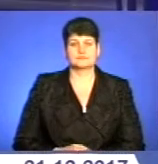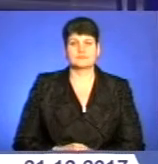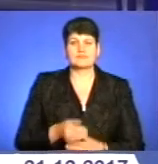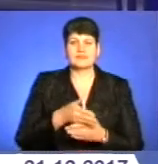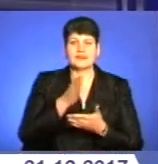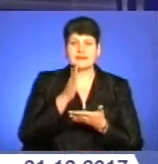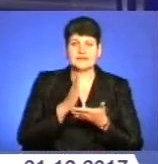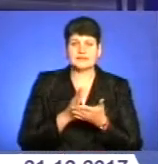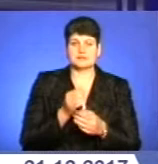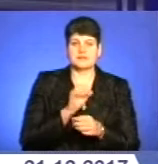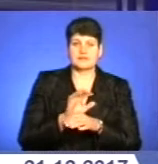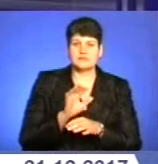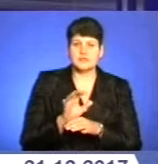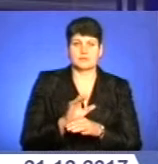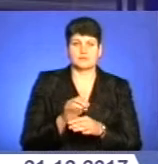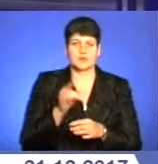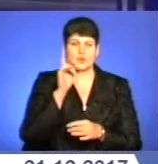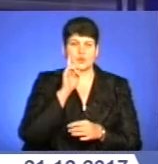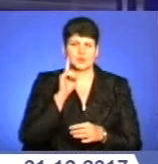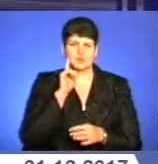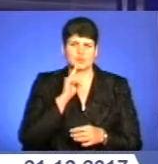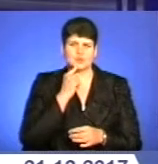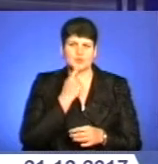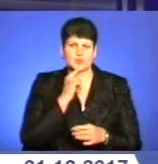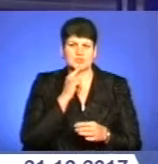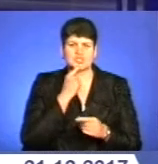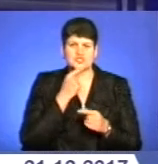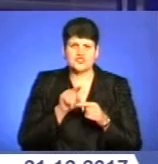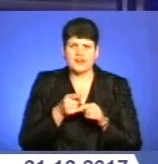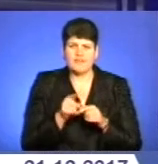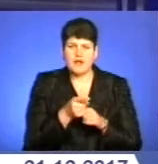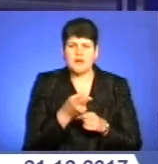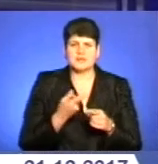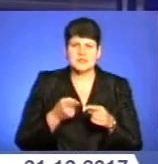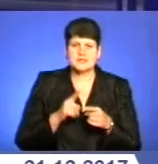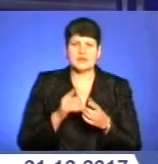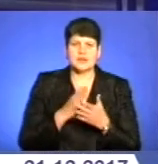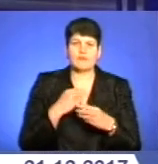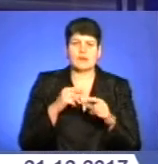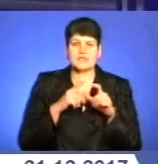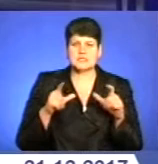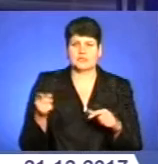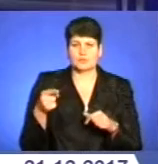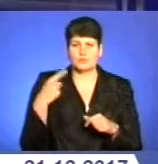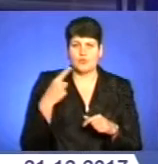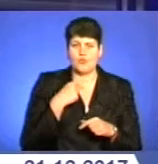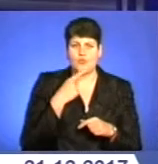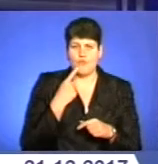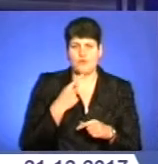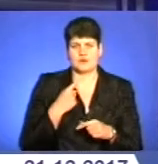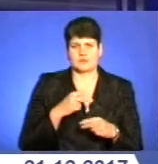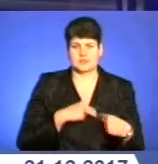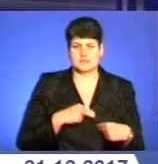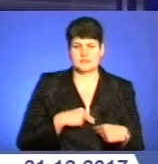Хлібні вироби і солодощі з черв'яками – доволі поширене явище в магазинах Тернопільщини, зазначають працівники